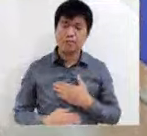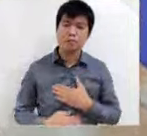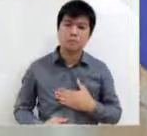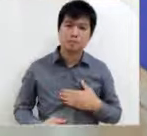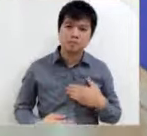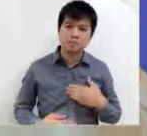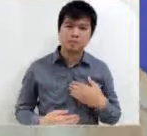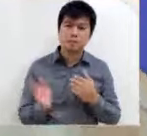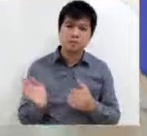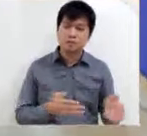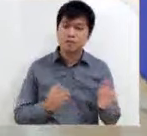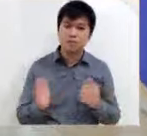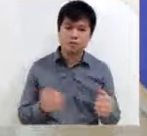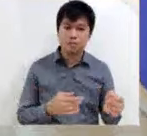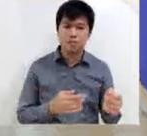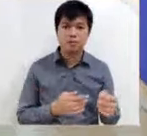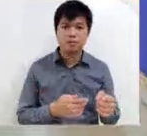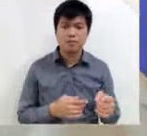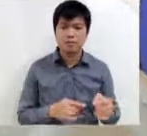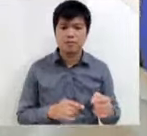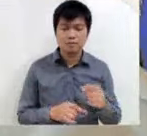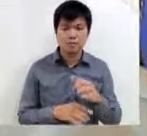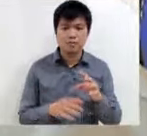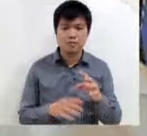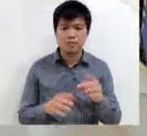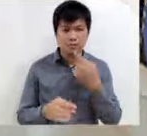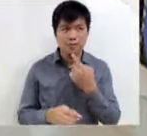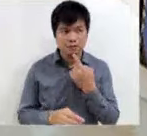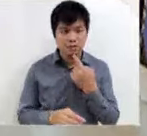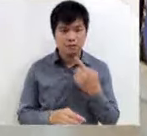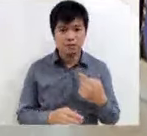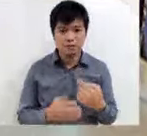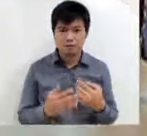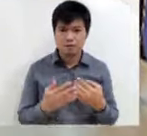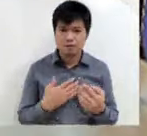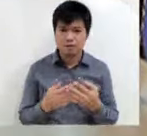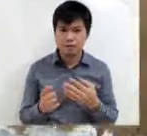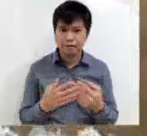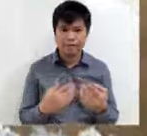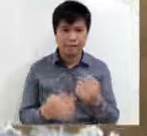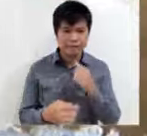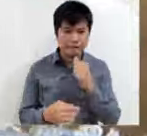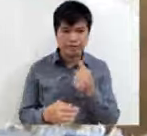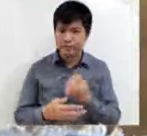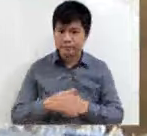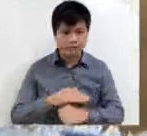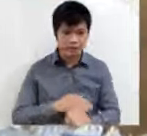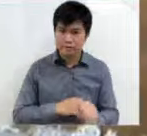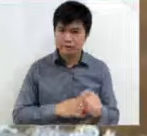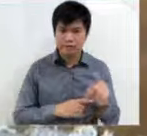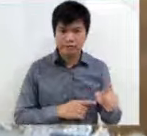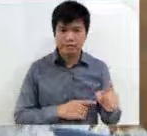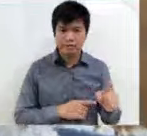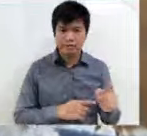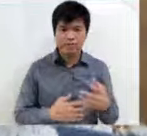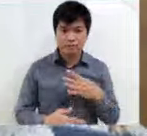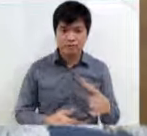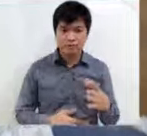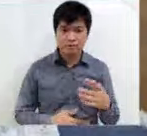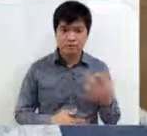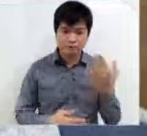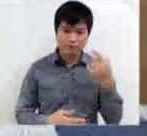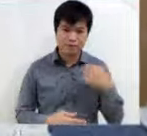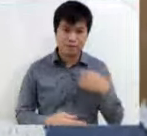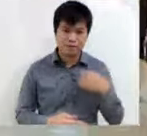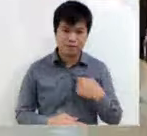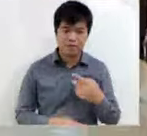namin. Puso sabi niya sa akin na kahit hindi kami magkaanak kasi nga may problema ako sa thyroid ko, may pikos